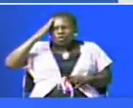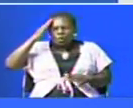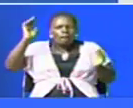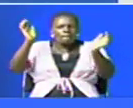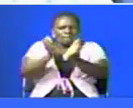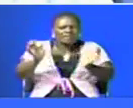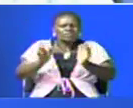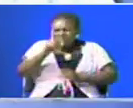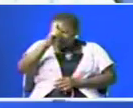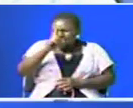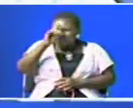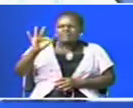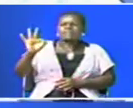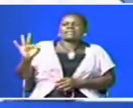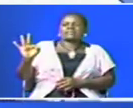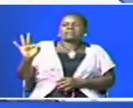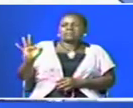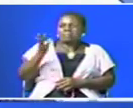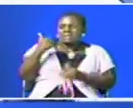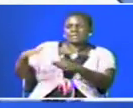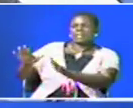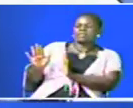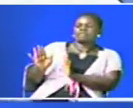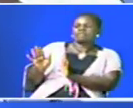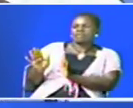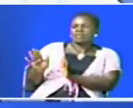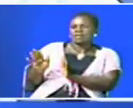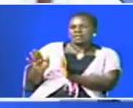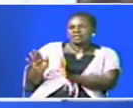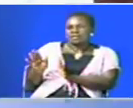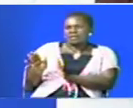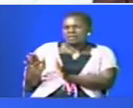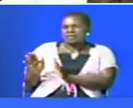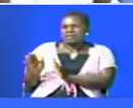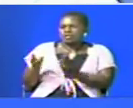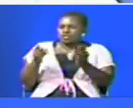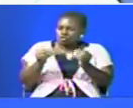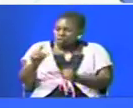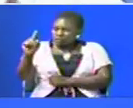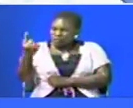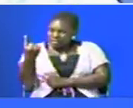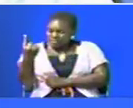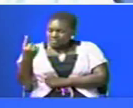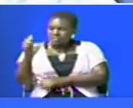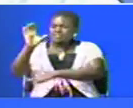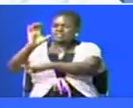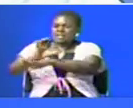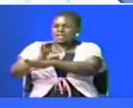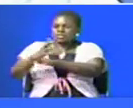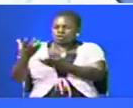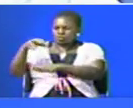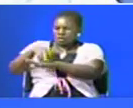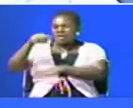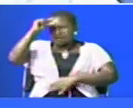adhabu ni kali, atawacha. Serikali hii sasa, nimekuambia suluhisho la kwanza watu wa dini. Sasa hapa ni